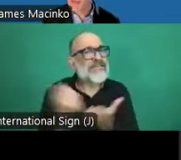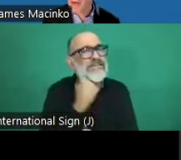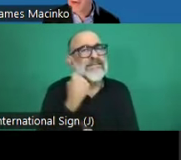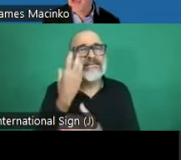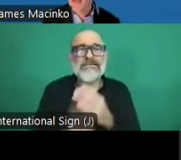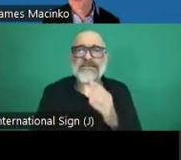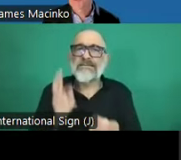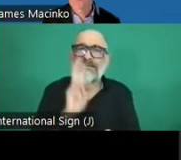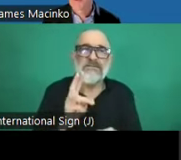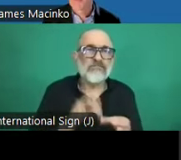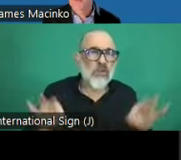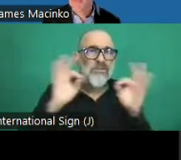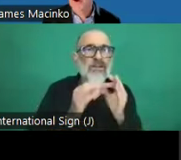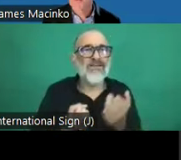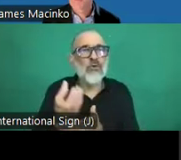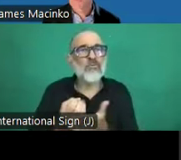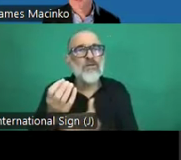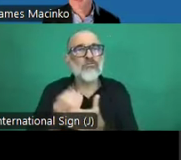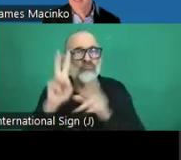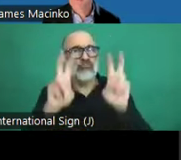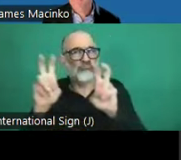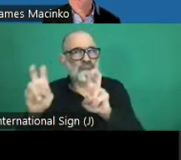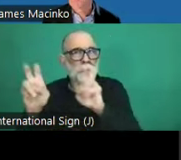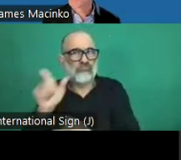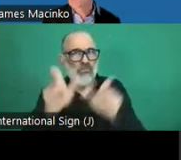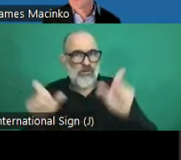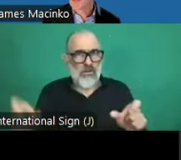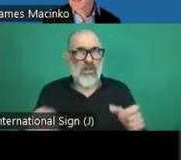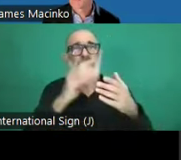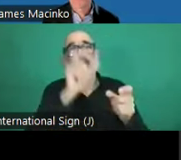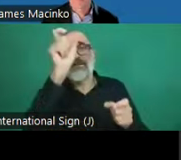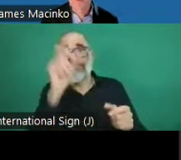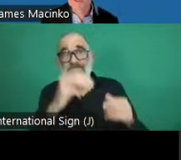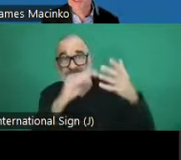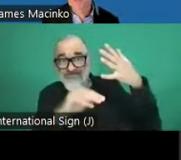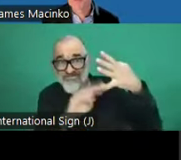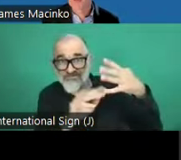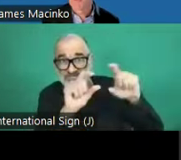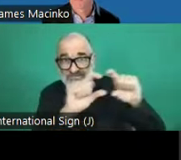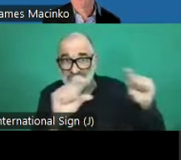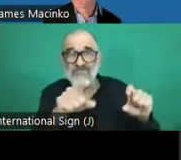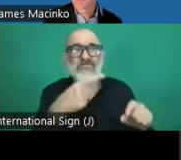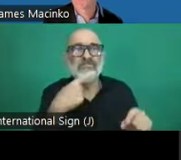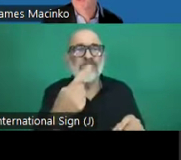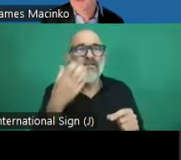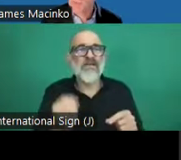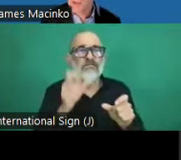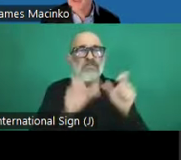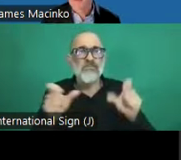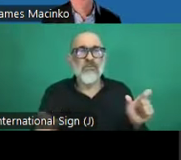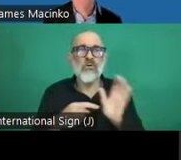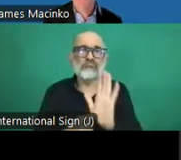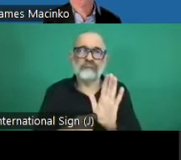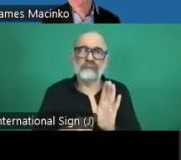qu'est-ce que vous avez cherché des soins et les barrières que nous pouvons voir, nous pouvons